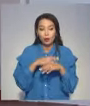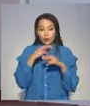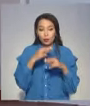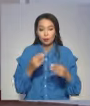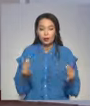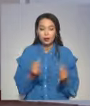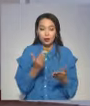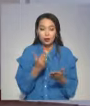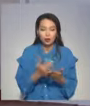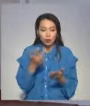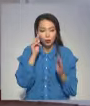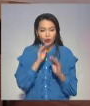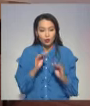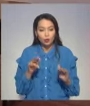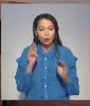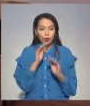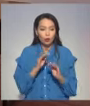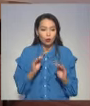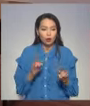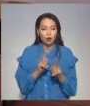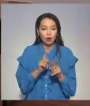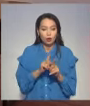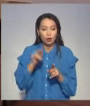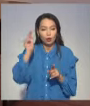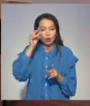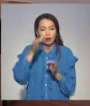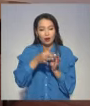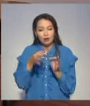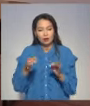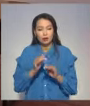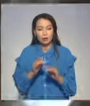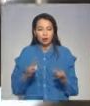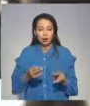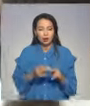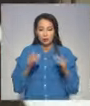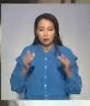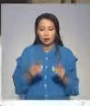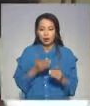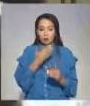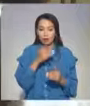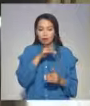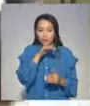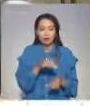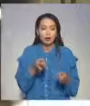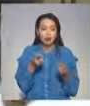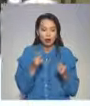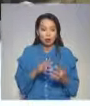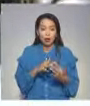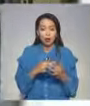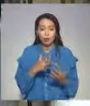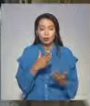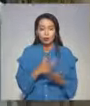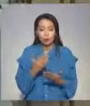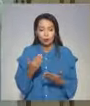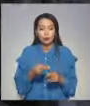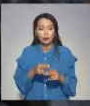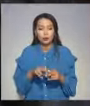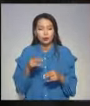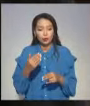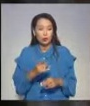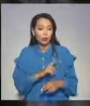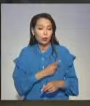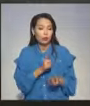елді мекенде оқитын оқушылардың ой өрісі шаһар балаларынан төмен деп көр. Нағыз талант ауылда дейтініміз бар. Бірақ сол далада өреннің